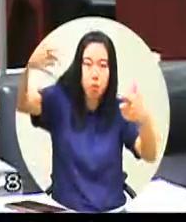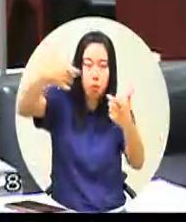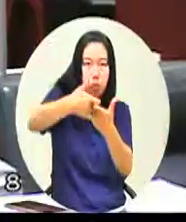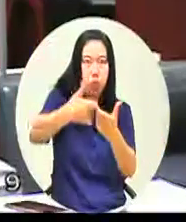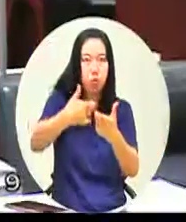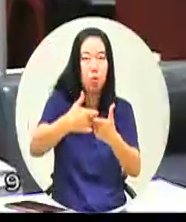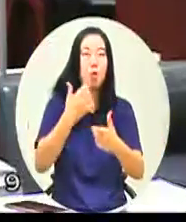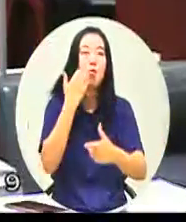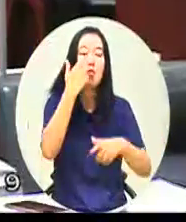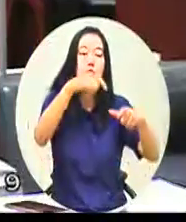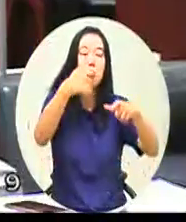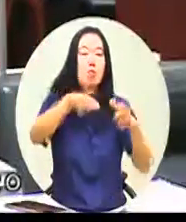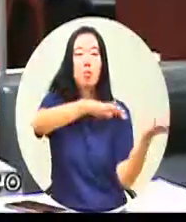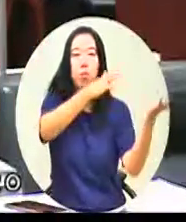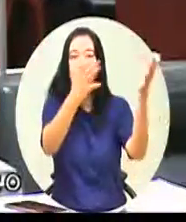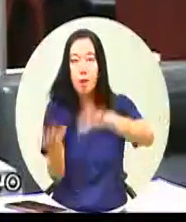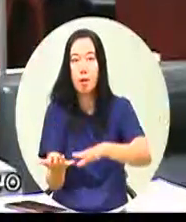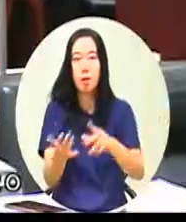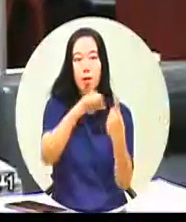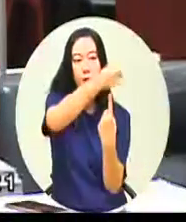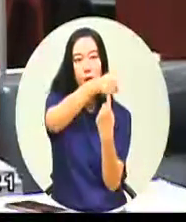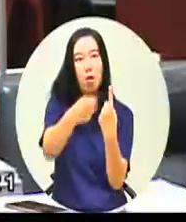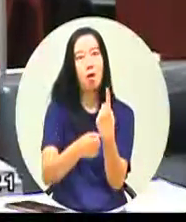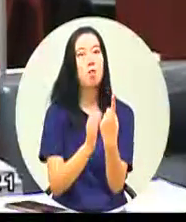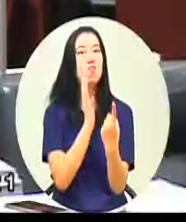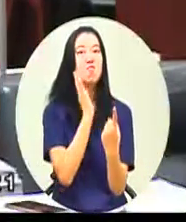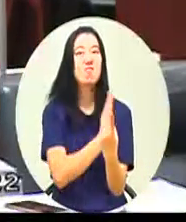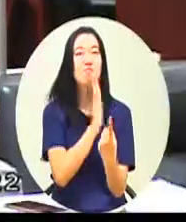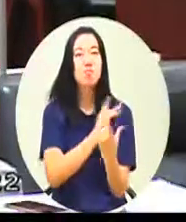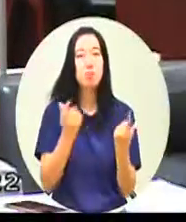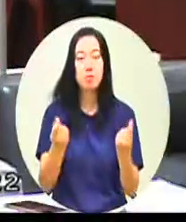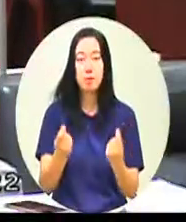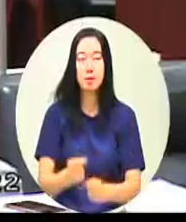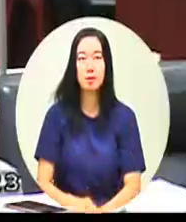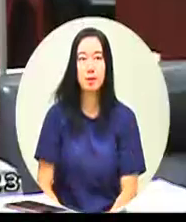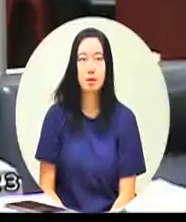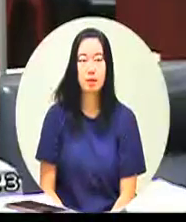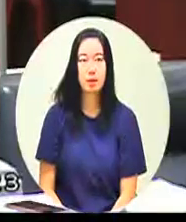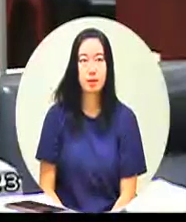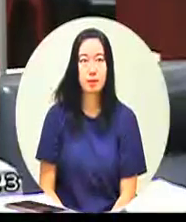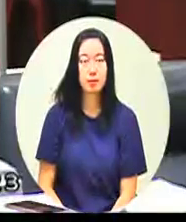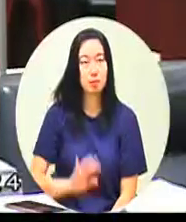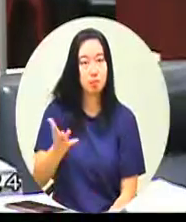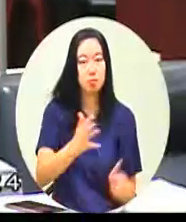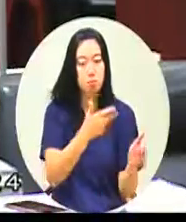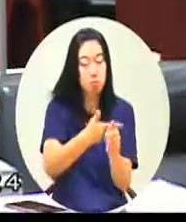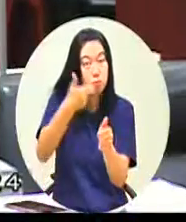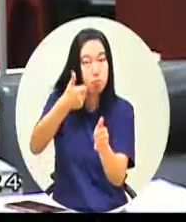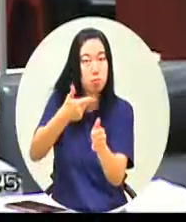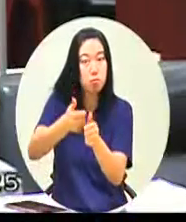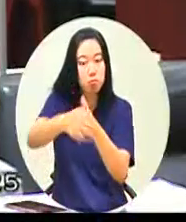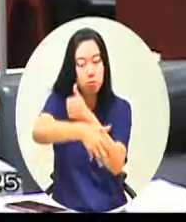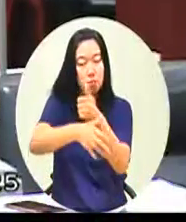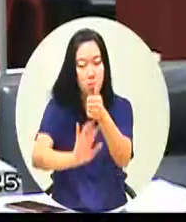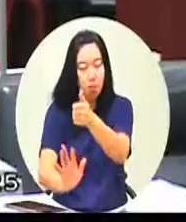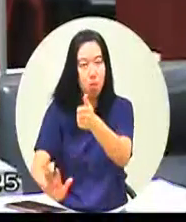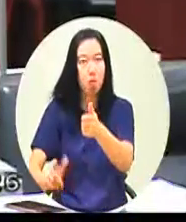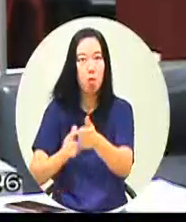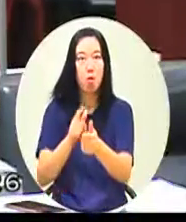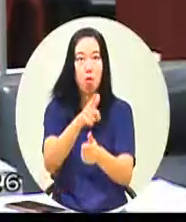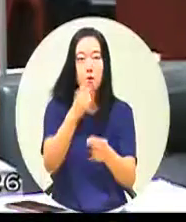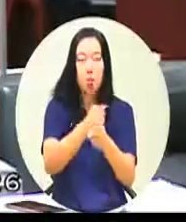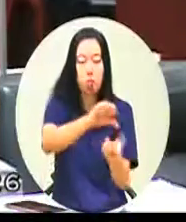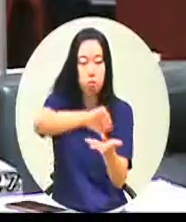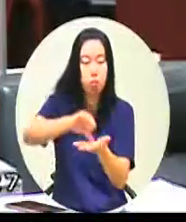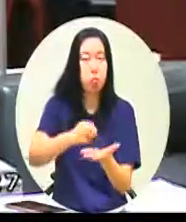倒了了，迄阵今朝是露出来啦。但是就是话，李干事他伊唔知啊，伊无做过实。